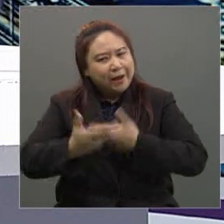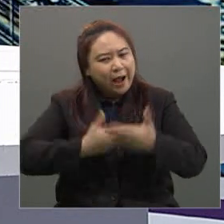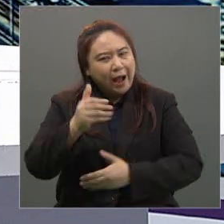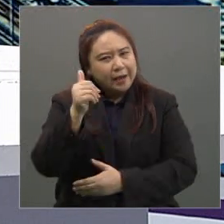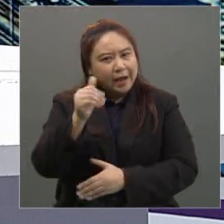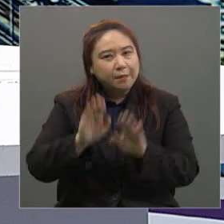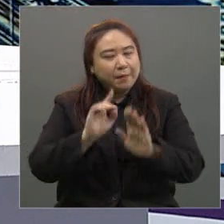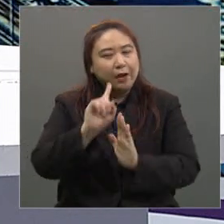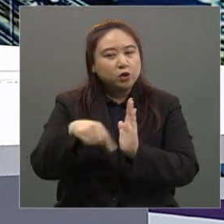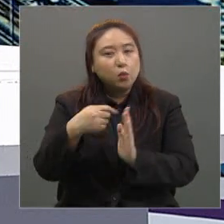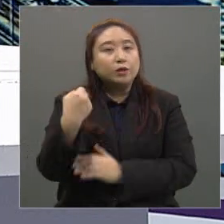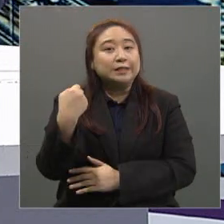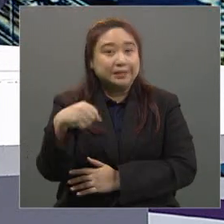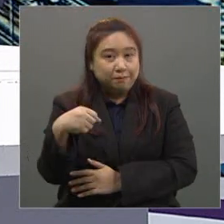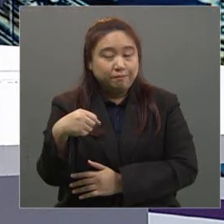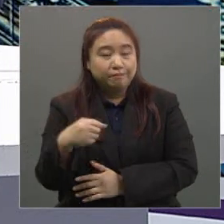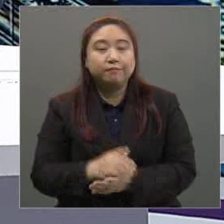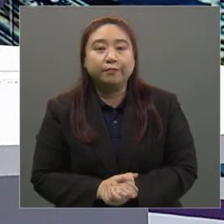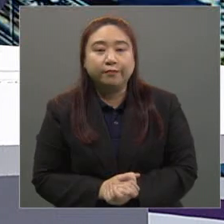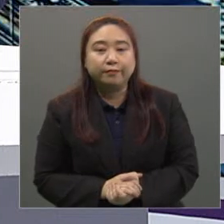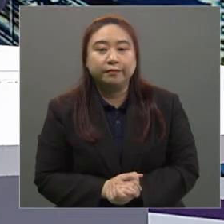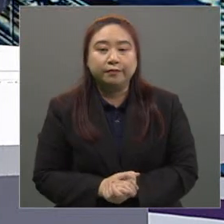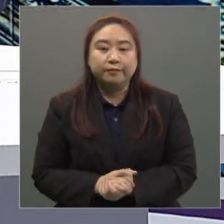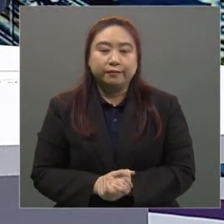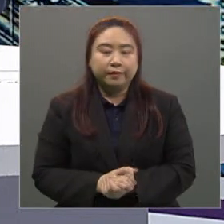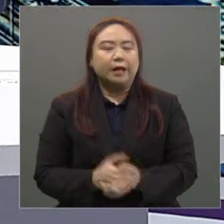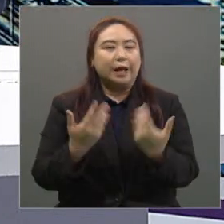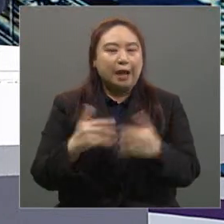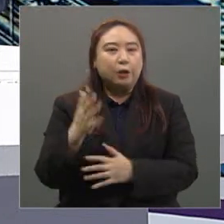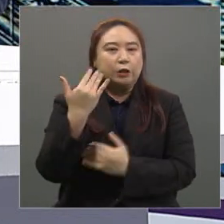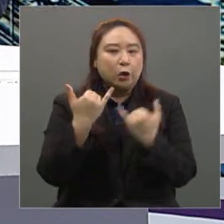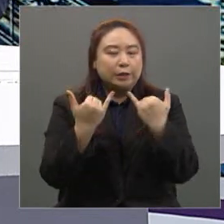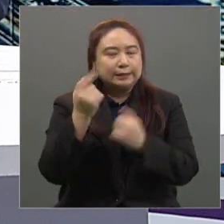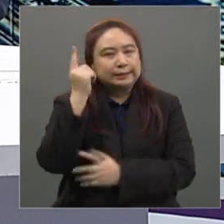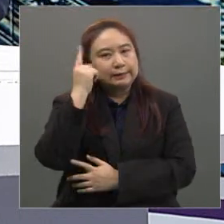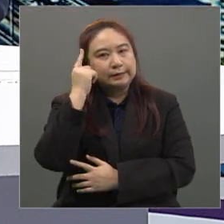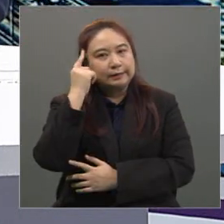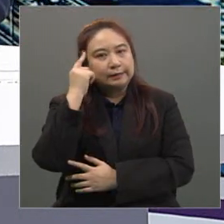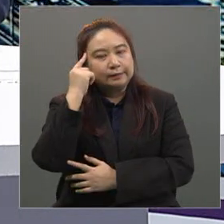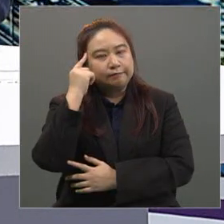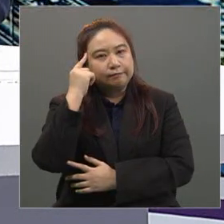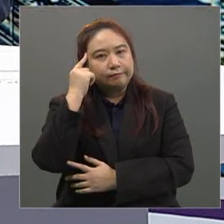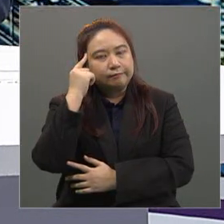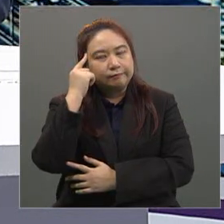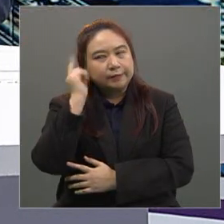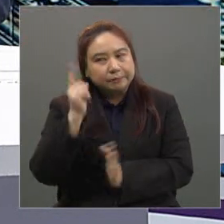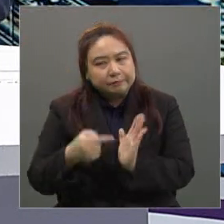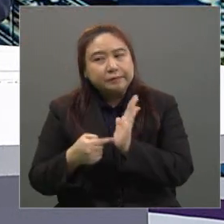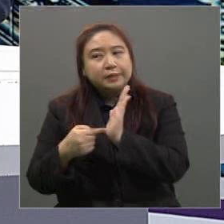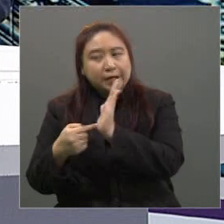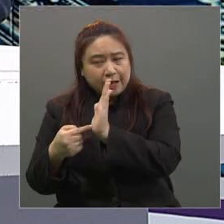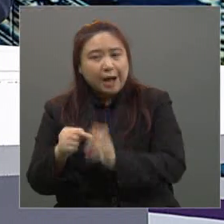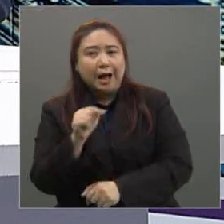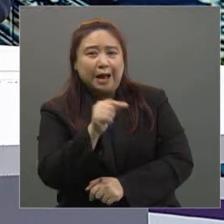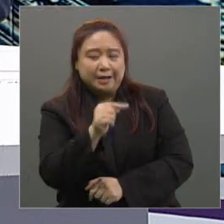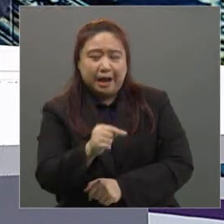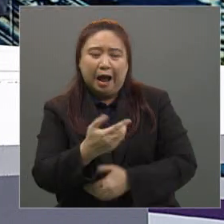ในการที่ให้เวลาในการขายเครื่องดืมแอลกอฮอล์เลยมีแนวคิดบอกว่าเอ๊ะเราจะมีการเสนอปลดล็อค